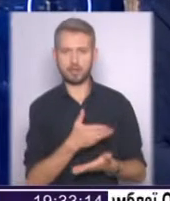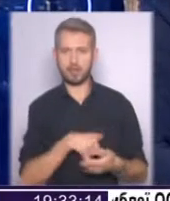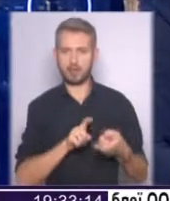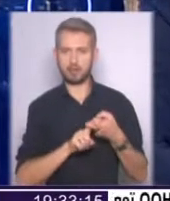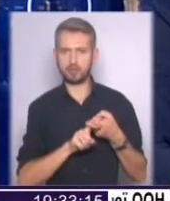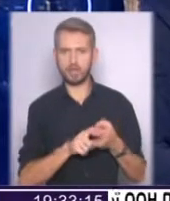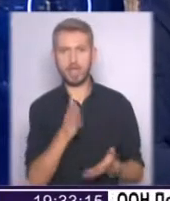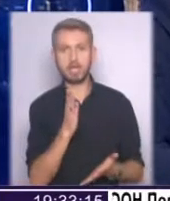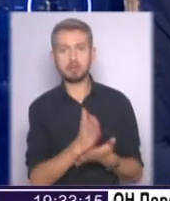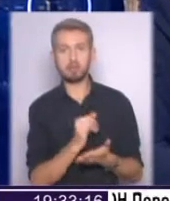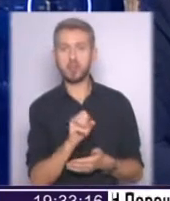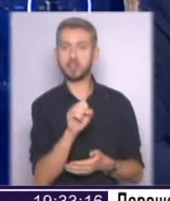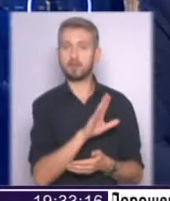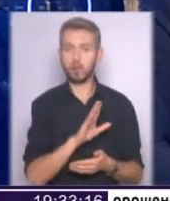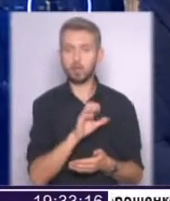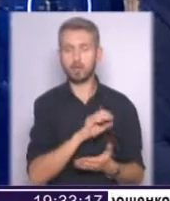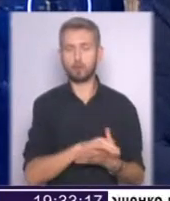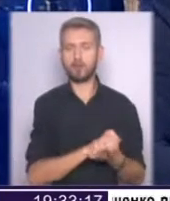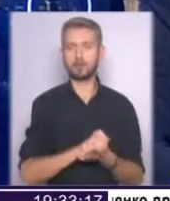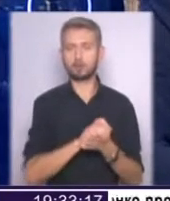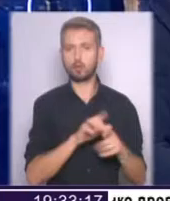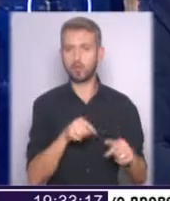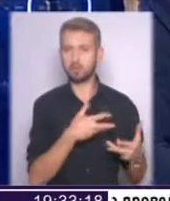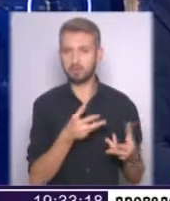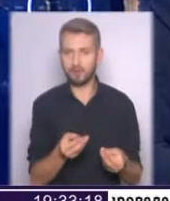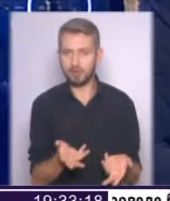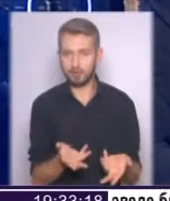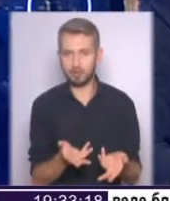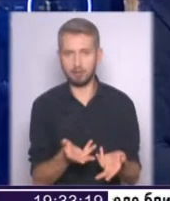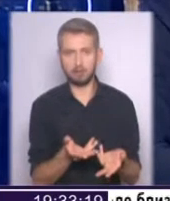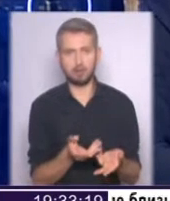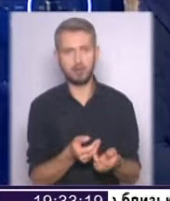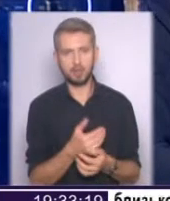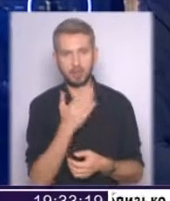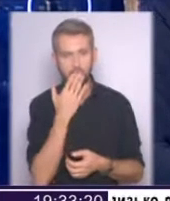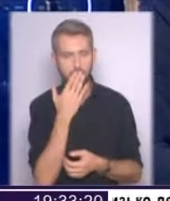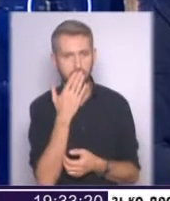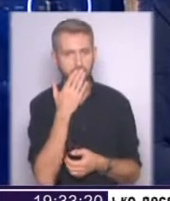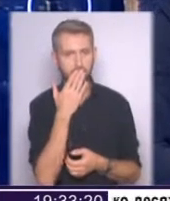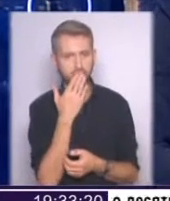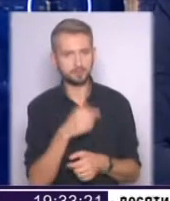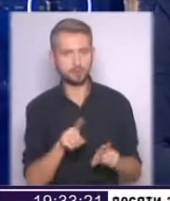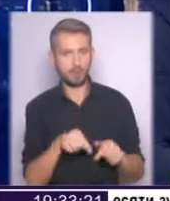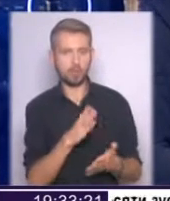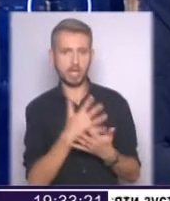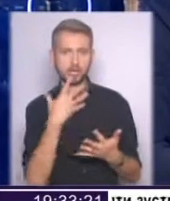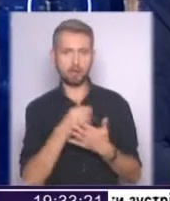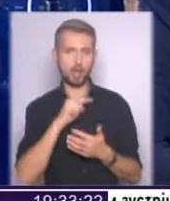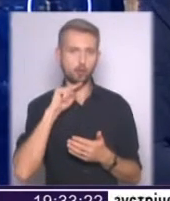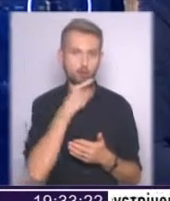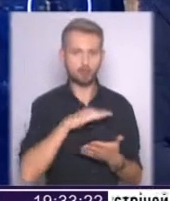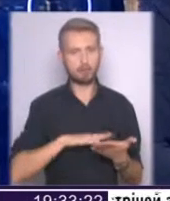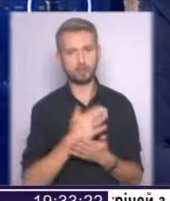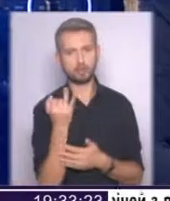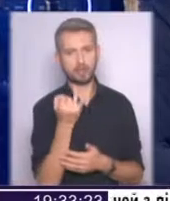фактор Європи, Європейського Союзу, в яких також, скажімо так, є свої економічні і політичні